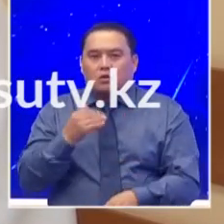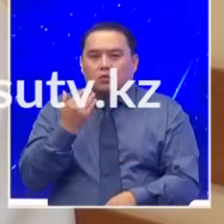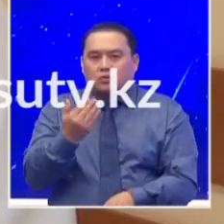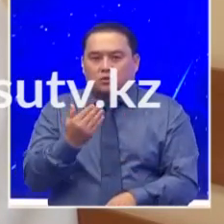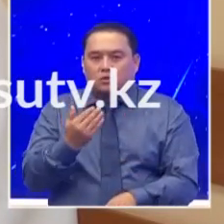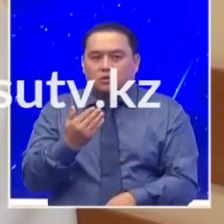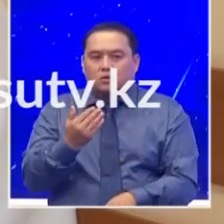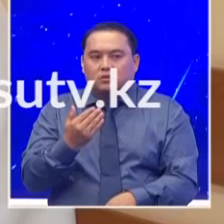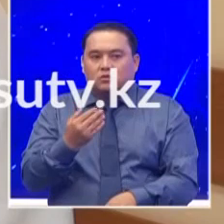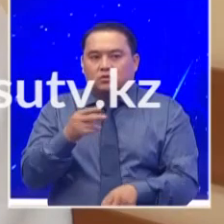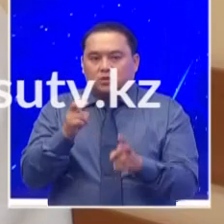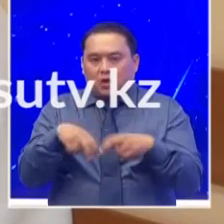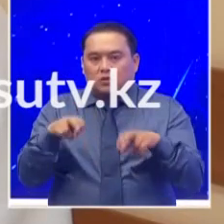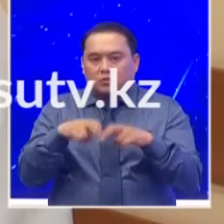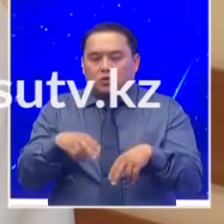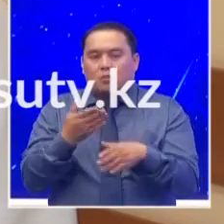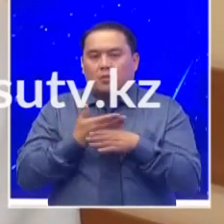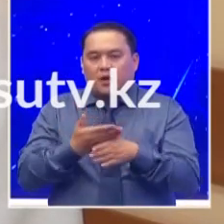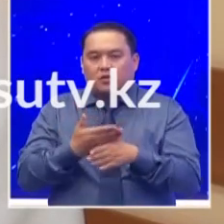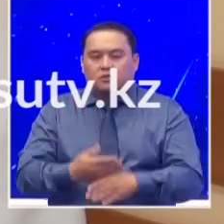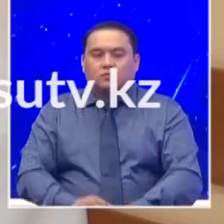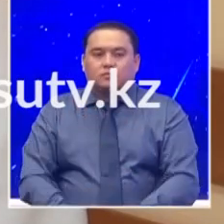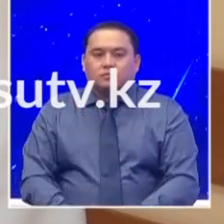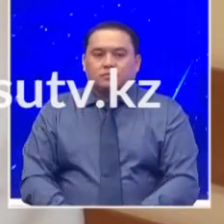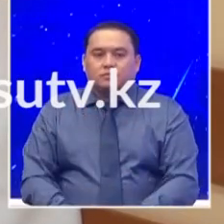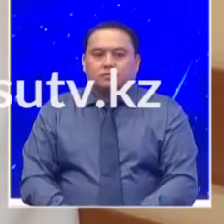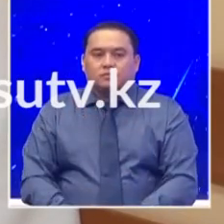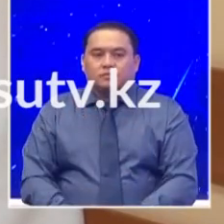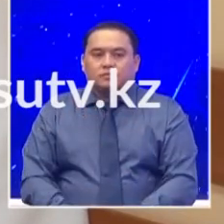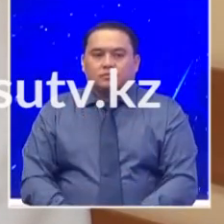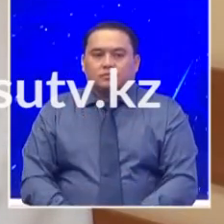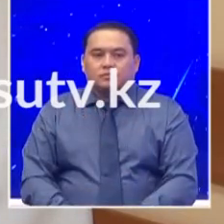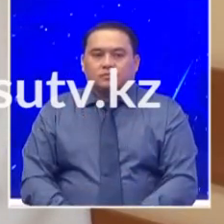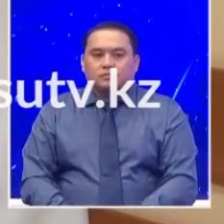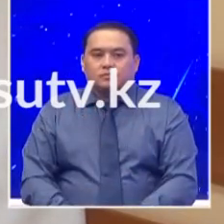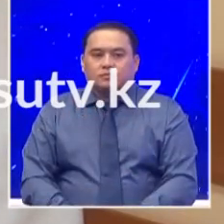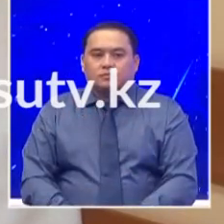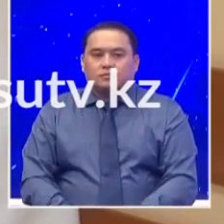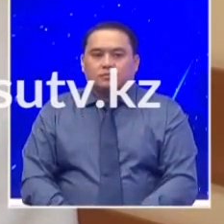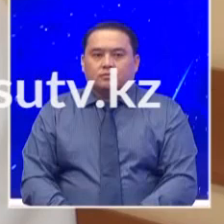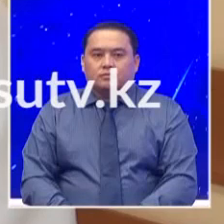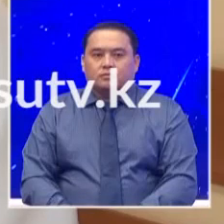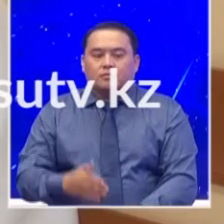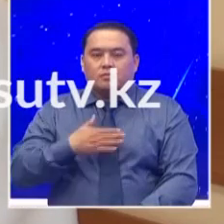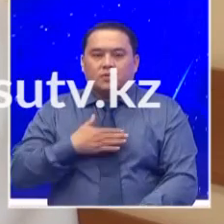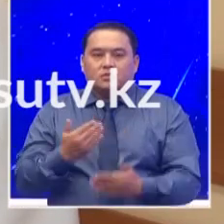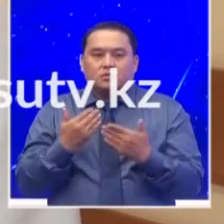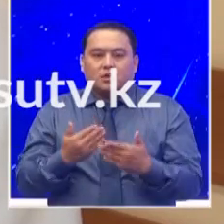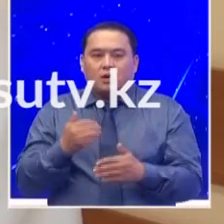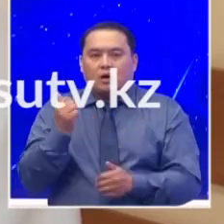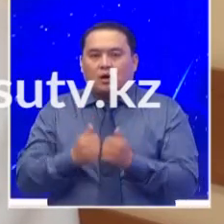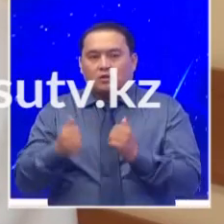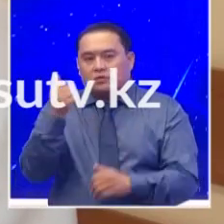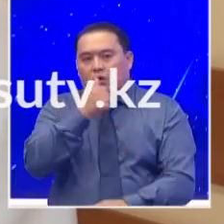именно их смотрит и помогает, причем бесплатно, здесь в районных больницах. Вот таких операций мы каждый